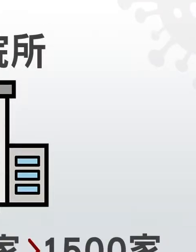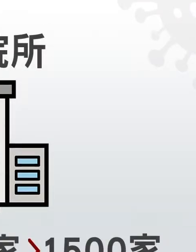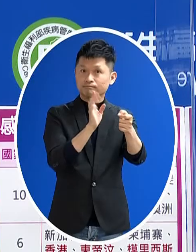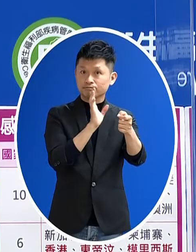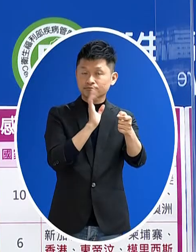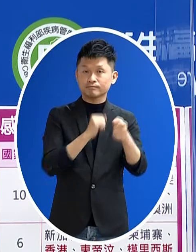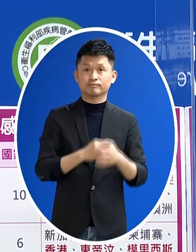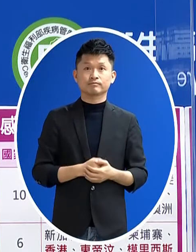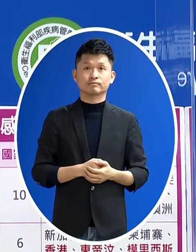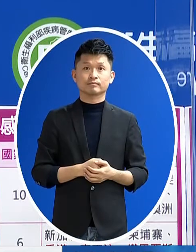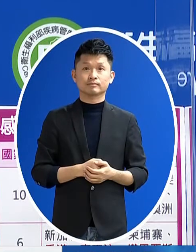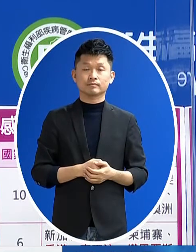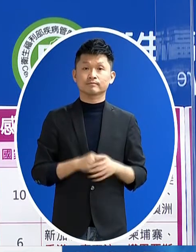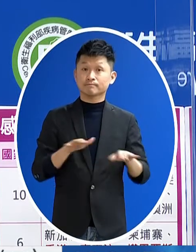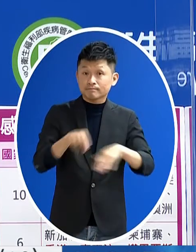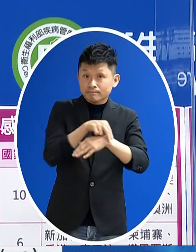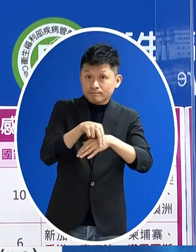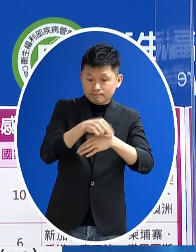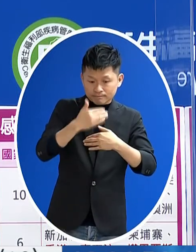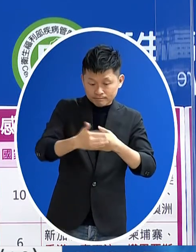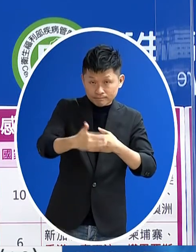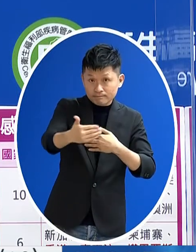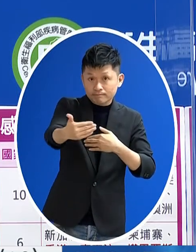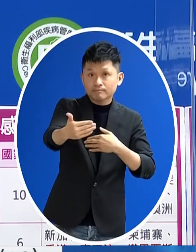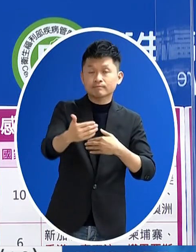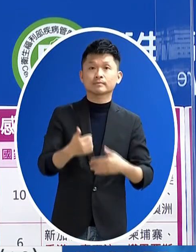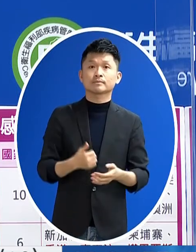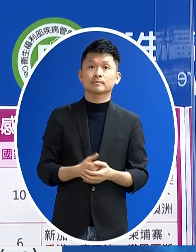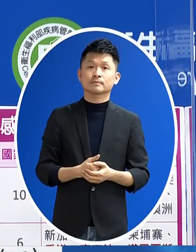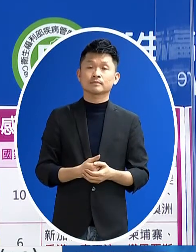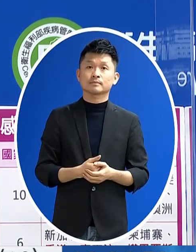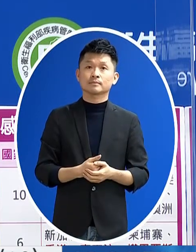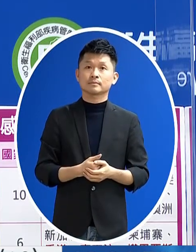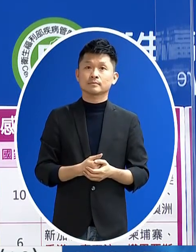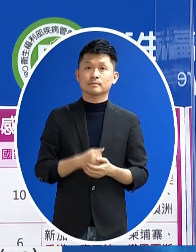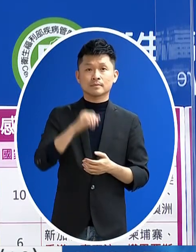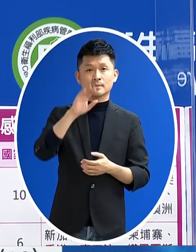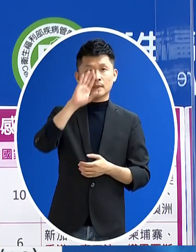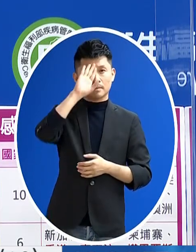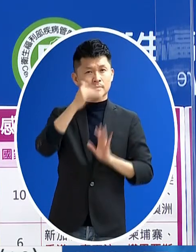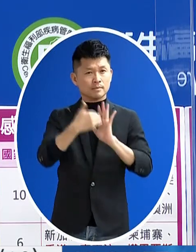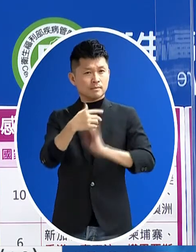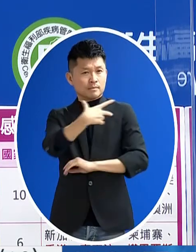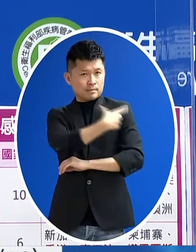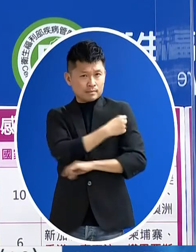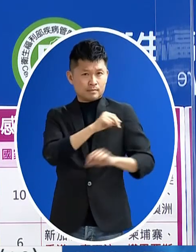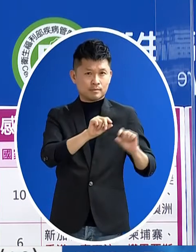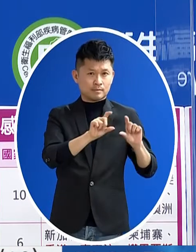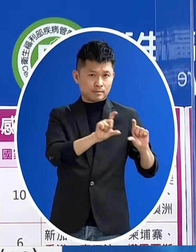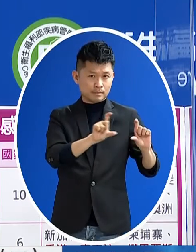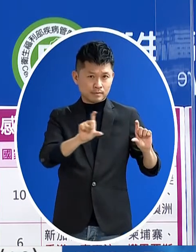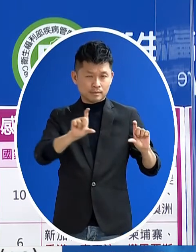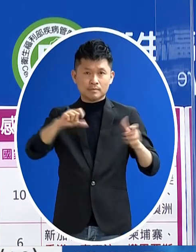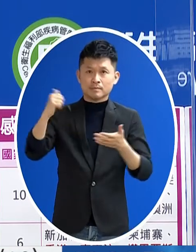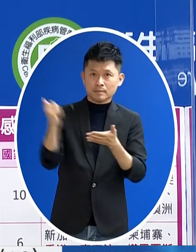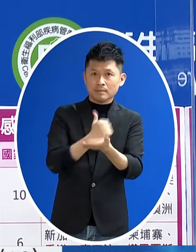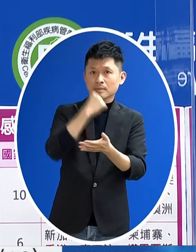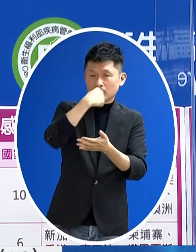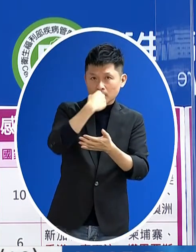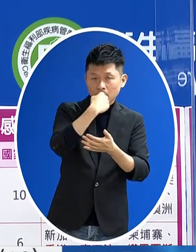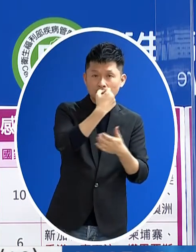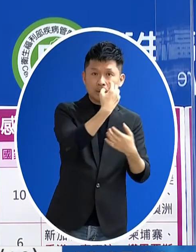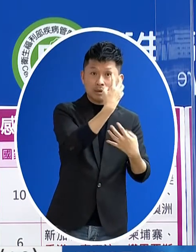1500家。 那目前所规划目标，那当然还是要跟着哈相关的疫苗。它的一个到台湾的一个时